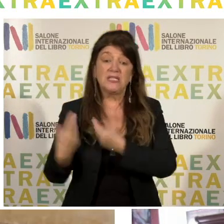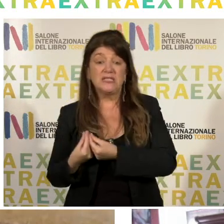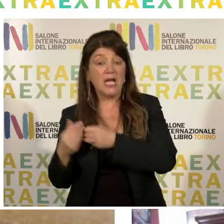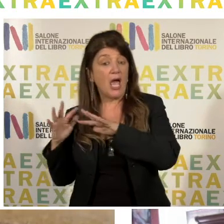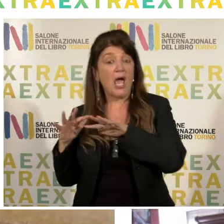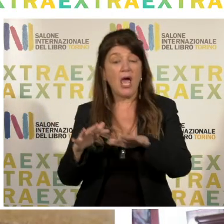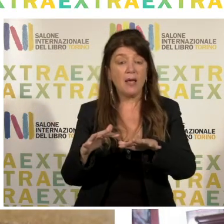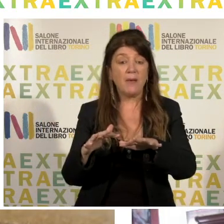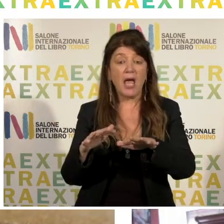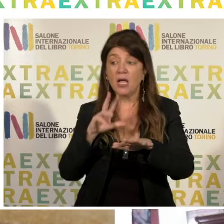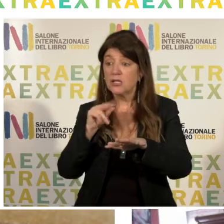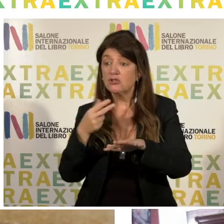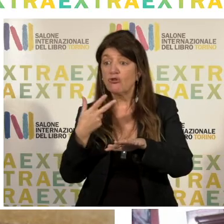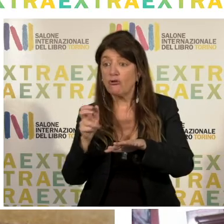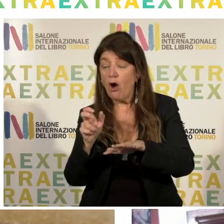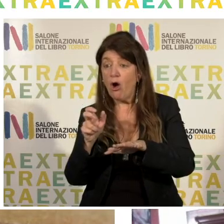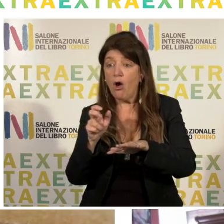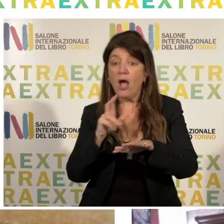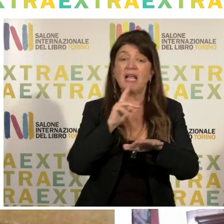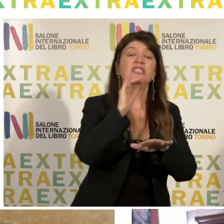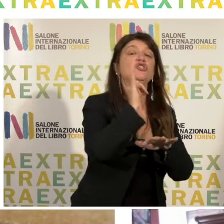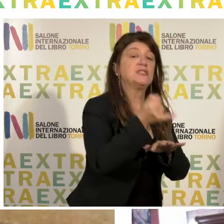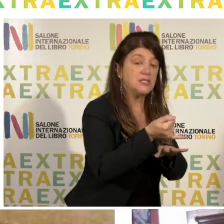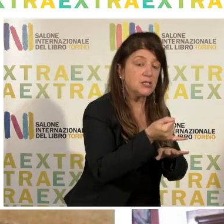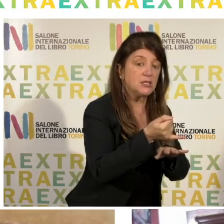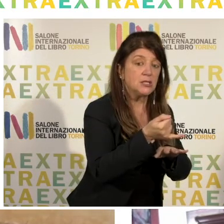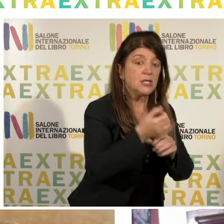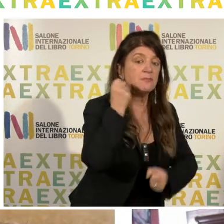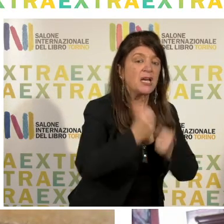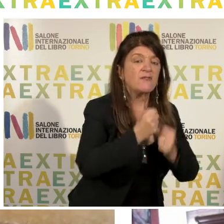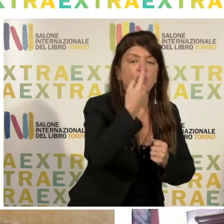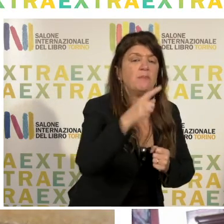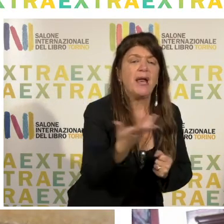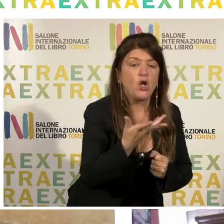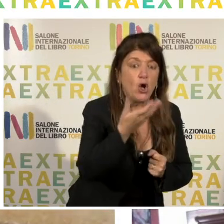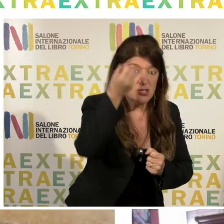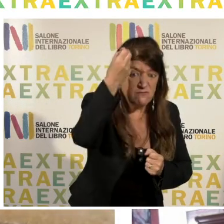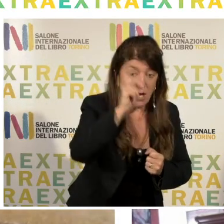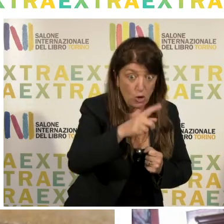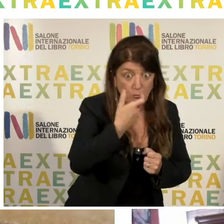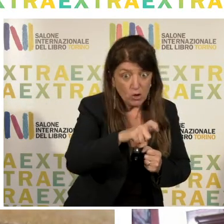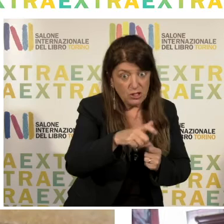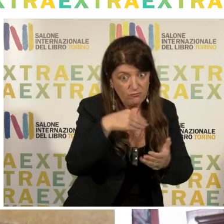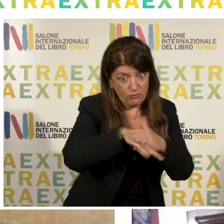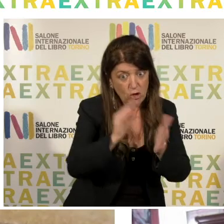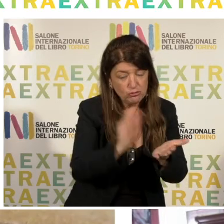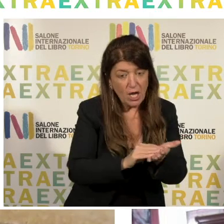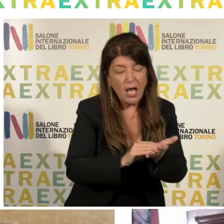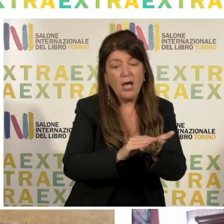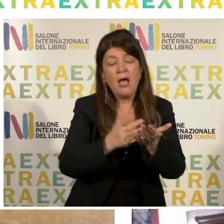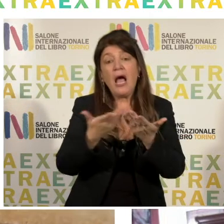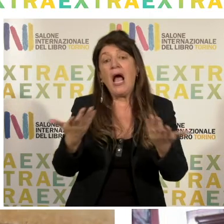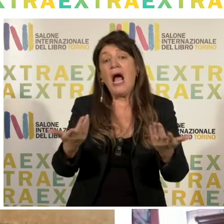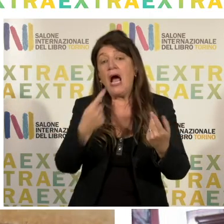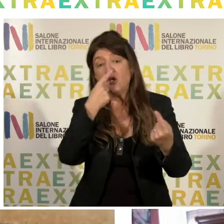è rivolta per un qualcosa, per qualcosa. Trovo la controversia